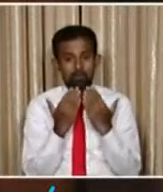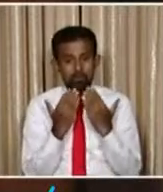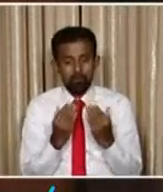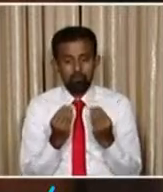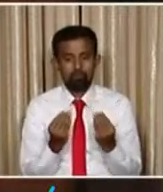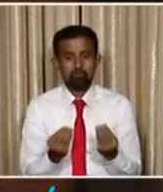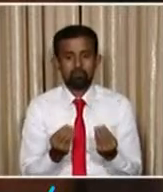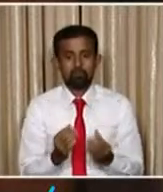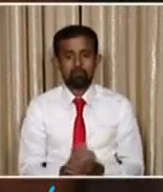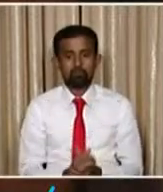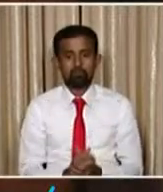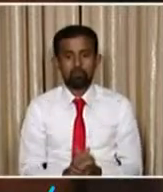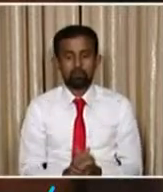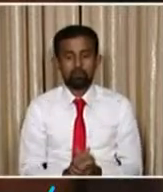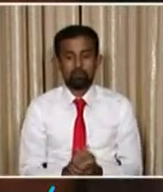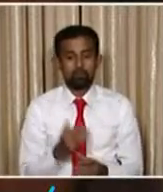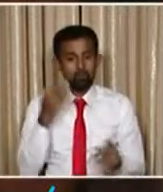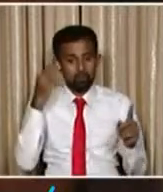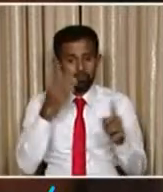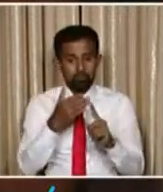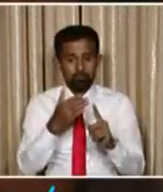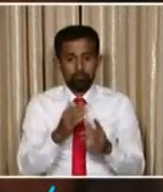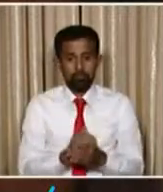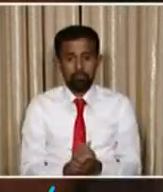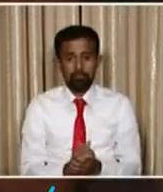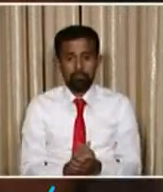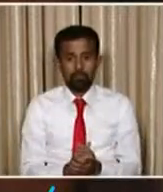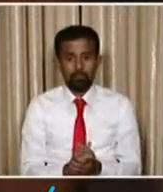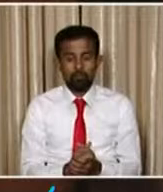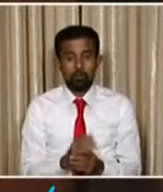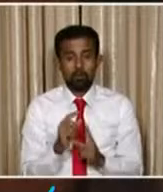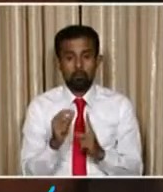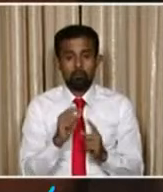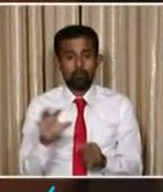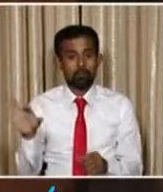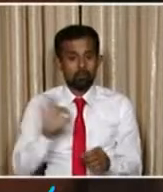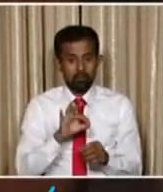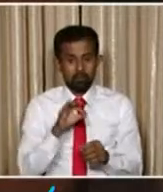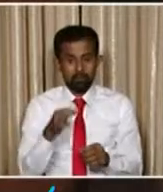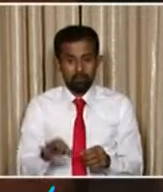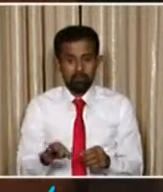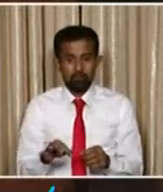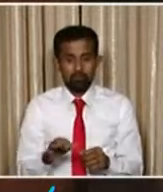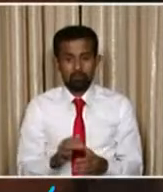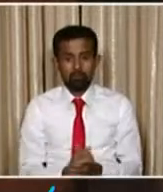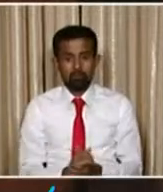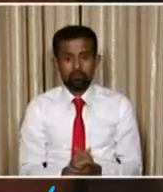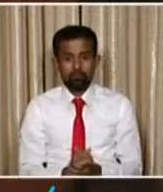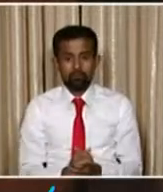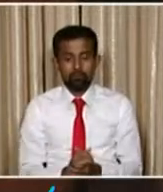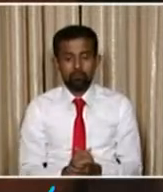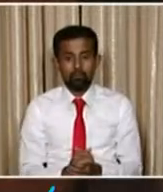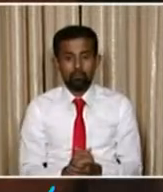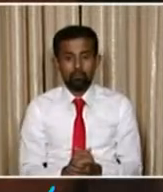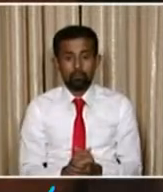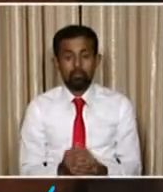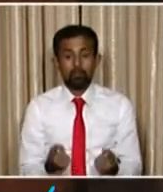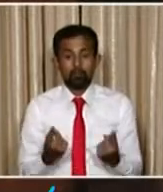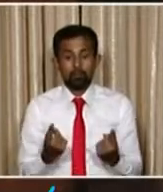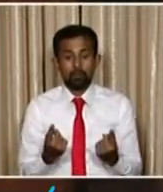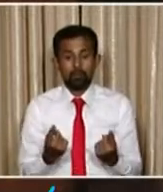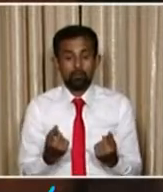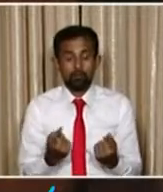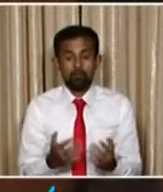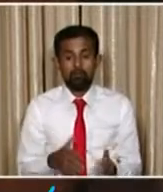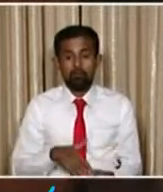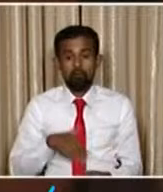ඇමතුමා අපි මේ විවාදයේදී ප්‍රධාන වශයෙන්ම මම පාර්ලිමේන්තුවේ තේරීපත් වෙච්ච මුල් කාලේ ඉඳලම විශාල අවශ්‍යතාවයක්